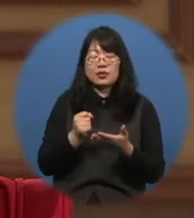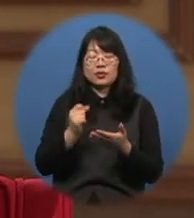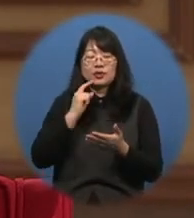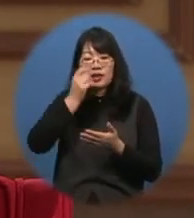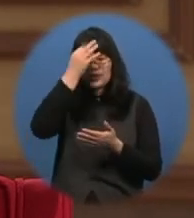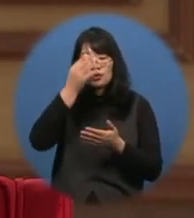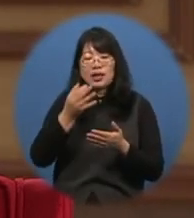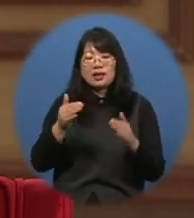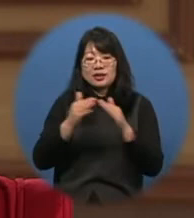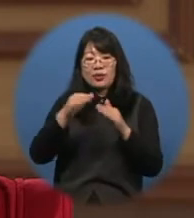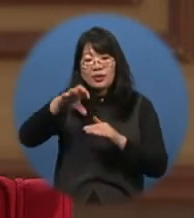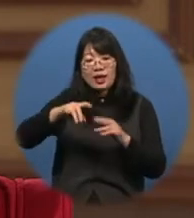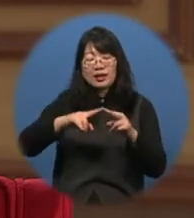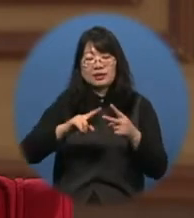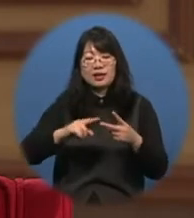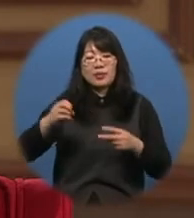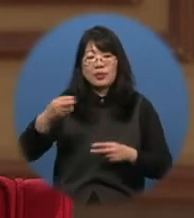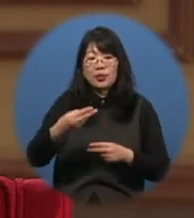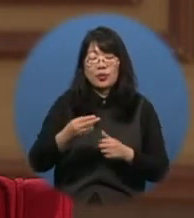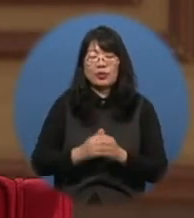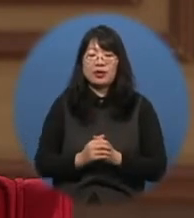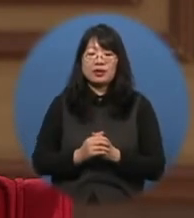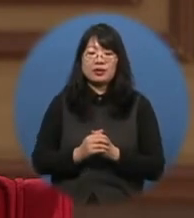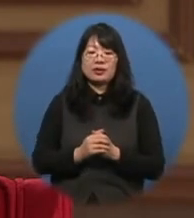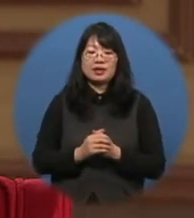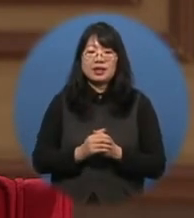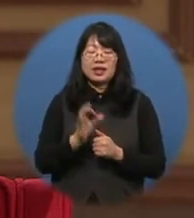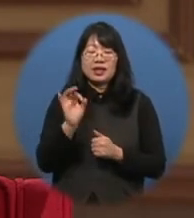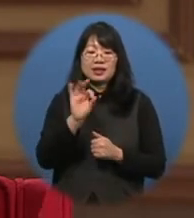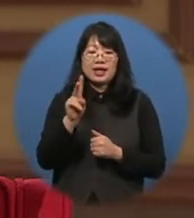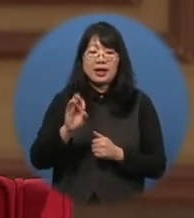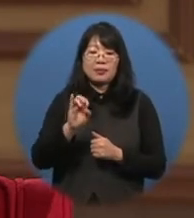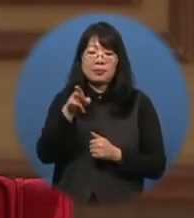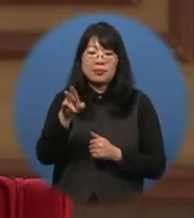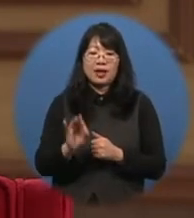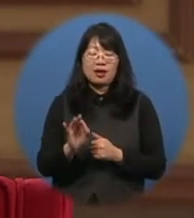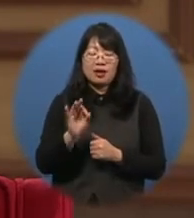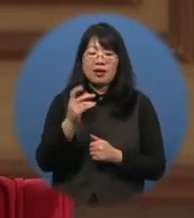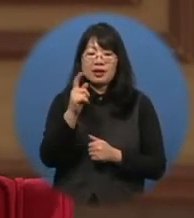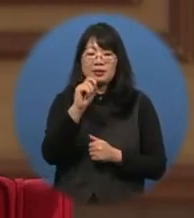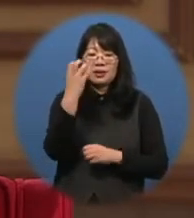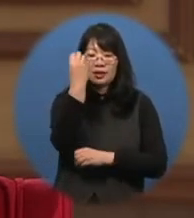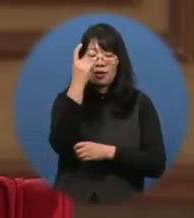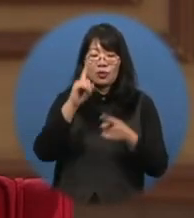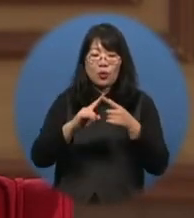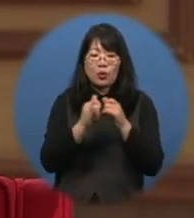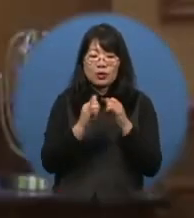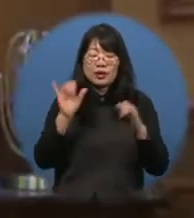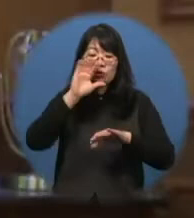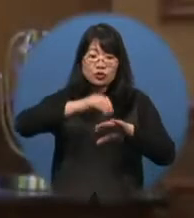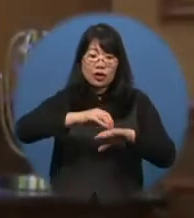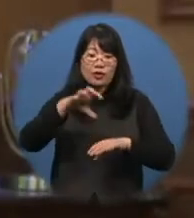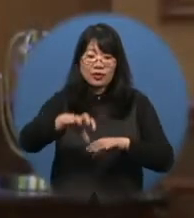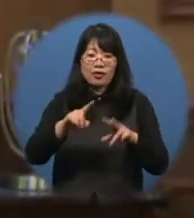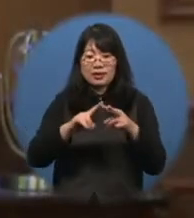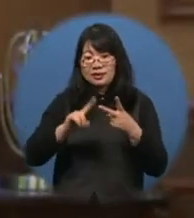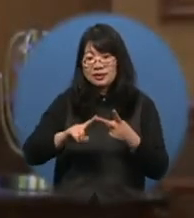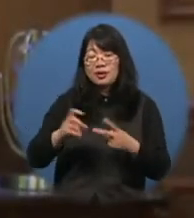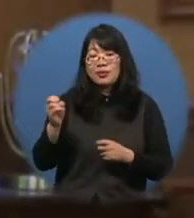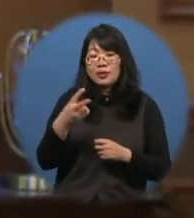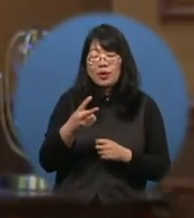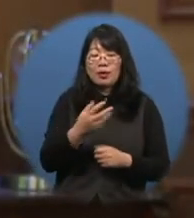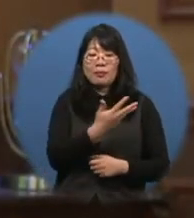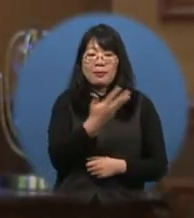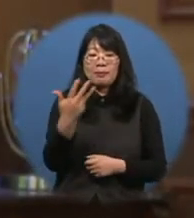예술의 전당이라든가 그다음에 그 양평의 언론인 수련원이라든가 또 그